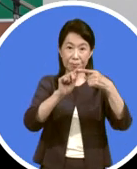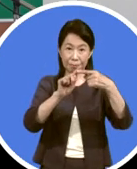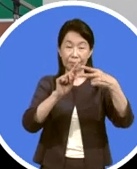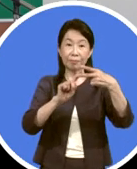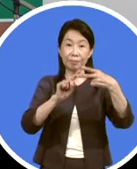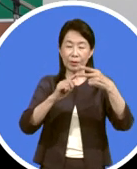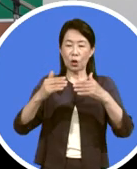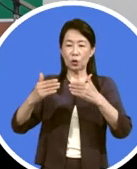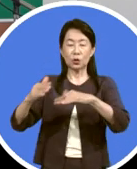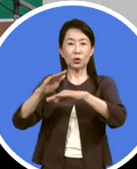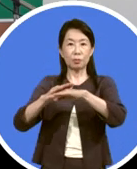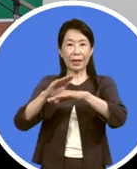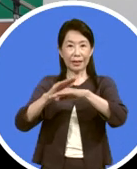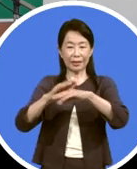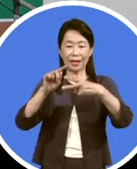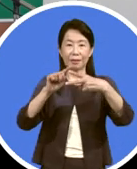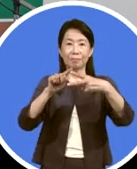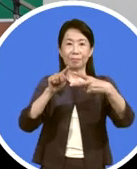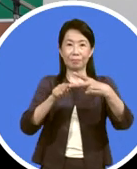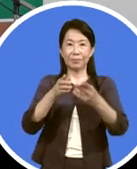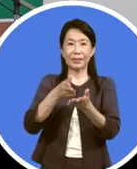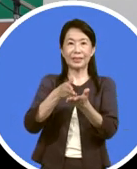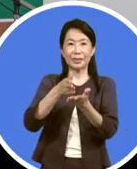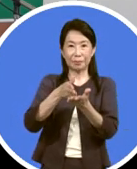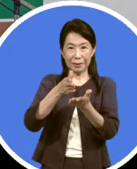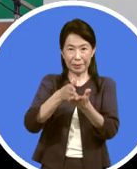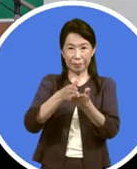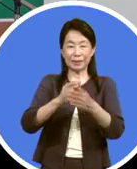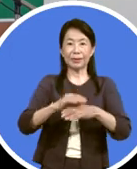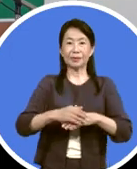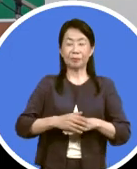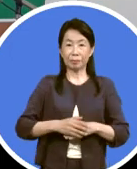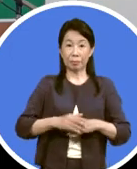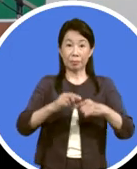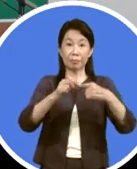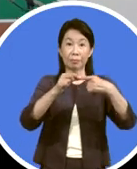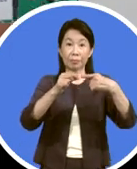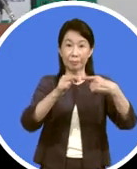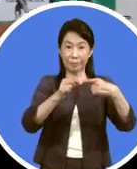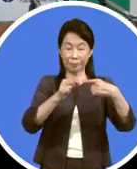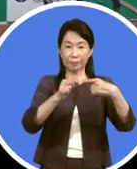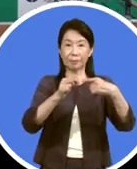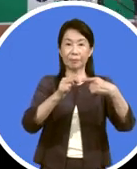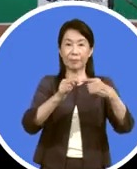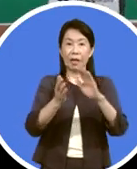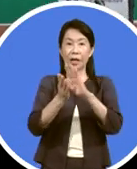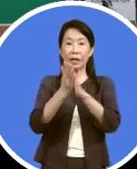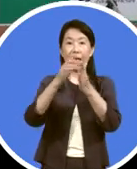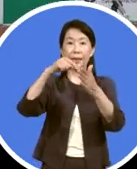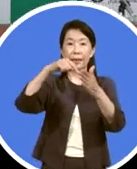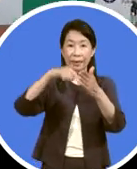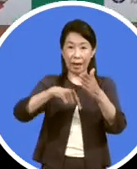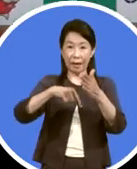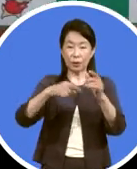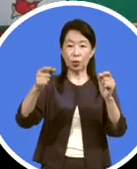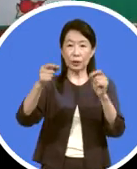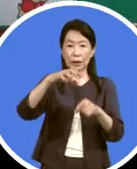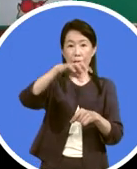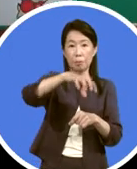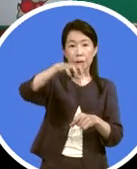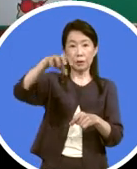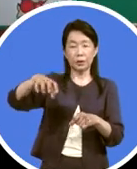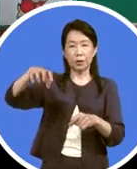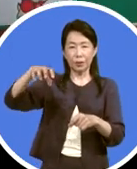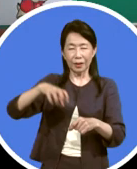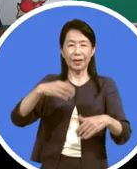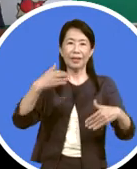赤穂市詰めていきたいという点についてご説明をさせていただきますまず一つ目は県内で近場